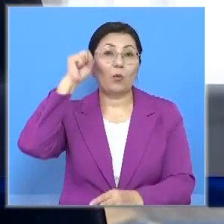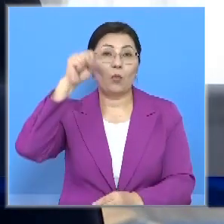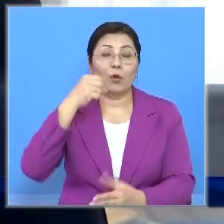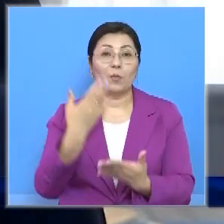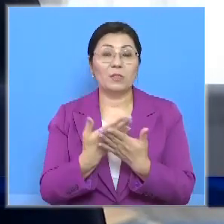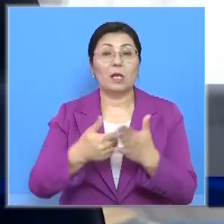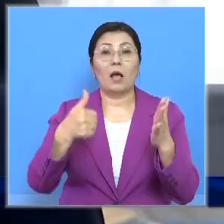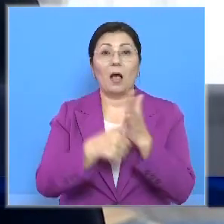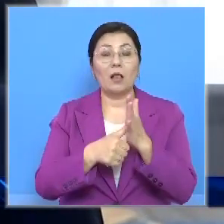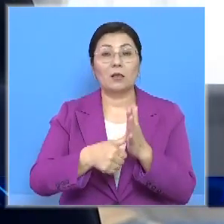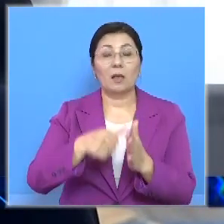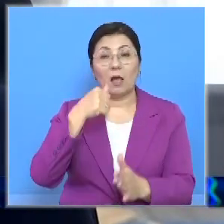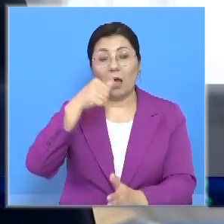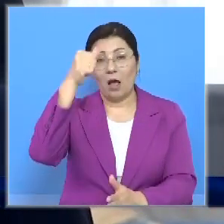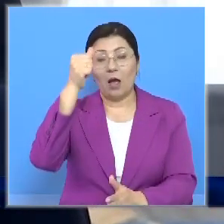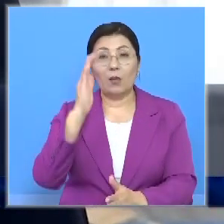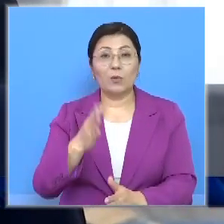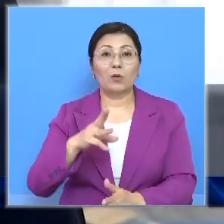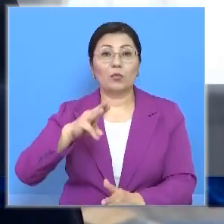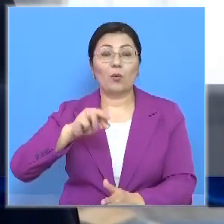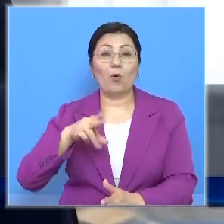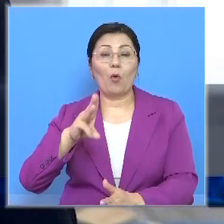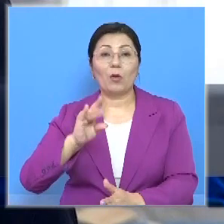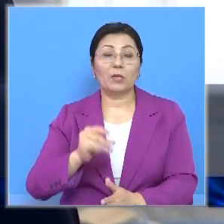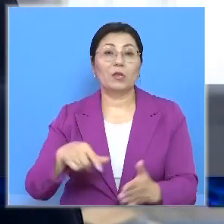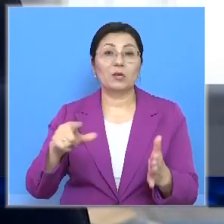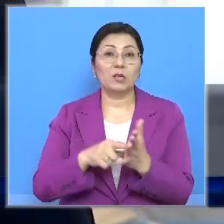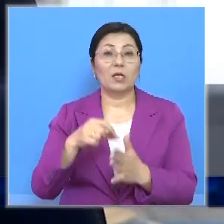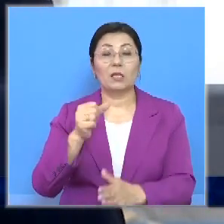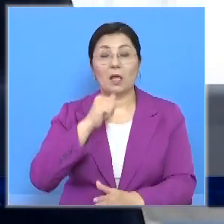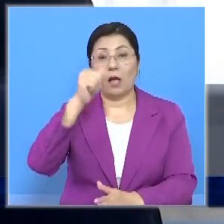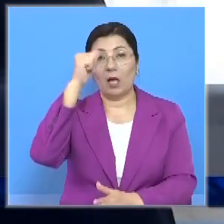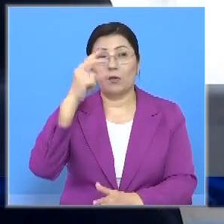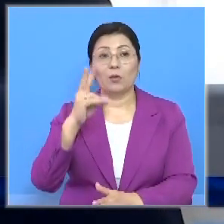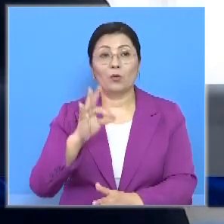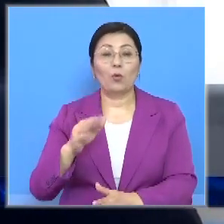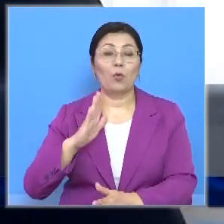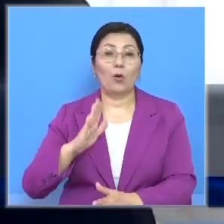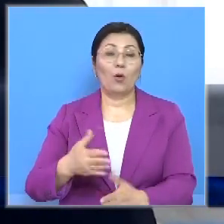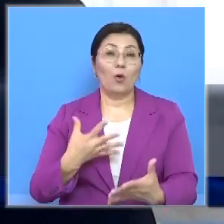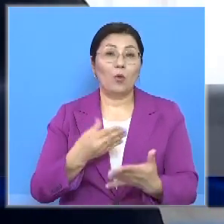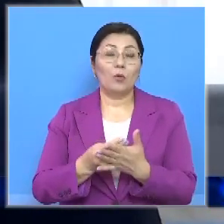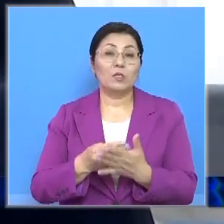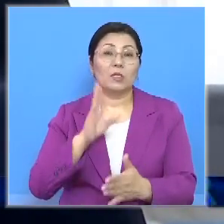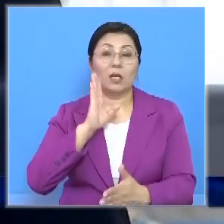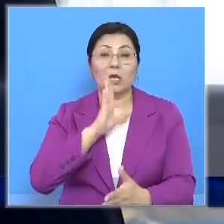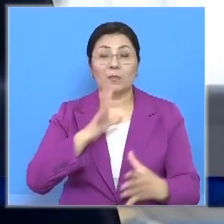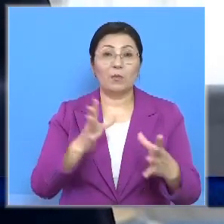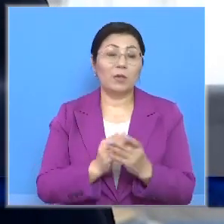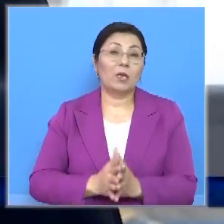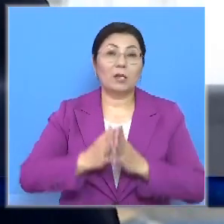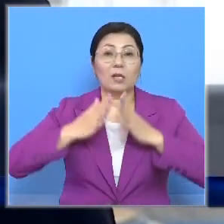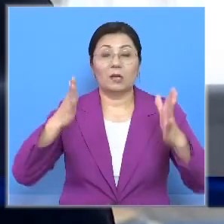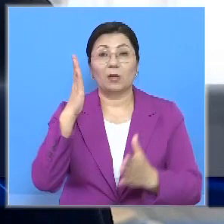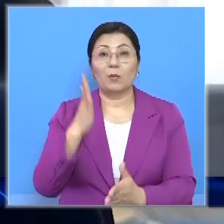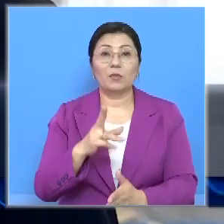егер де 6 ай болса да тоқтылар болатын мысалға, 7 айлық мысалға, бірақ өзінің анасы мен денесі тең, семіз, ірі болатын болса,